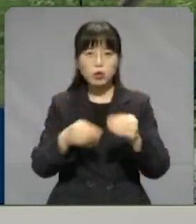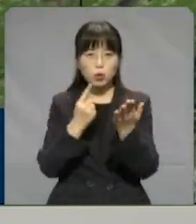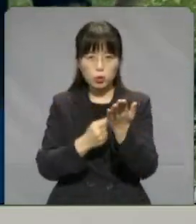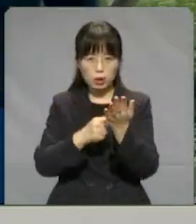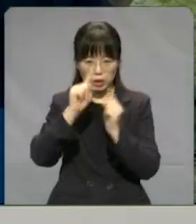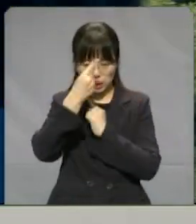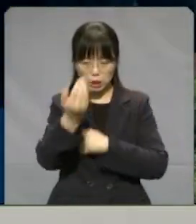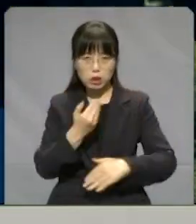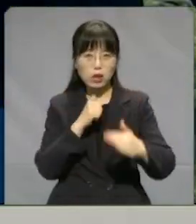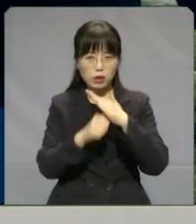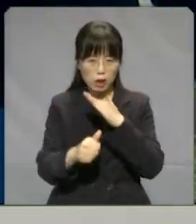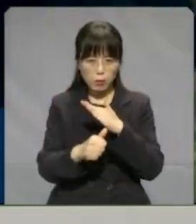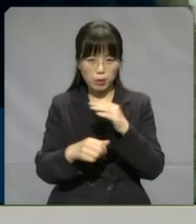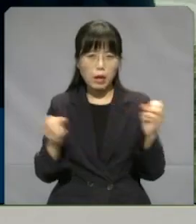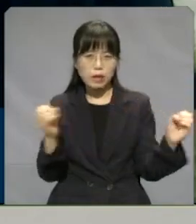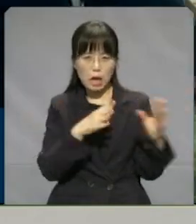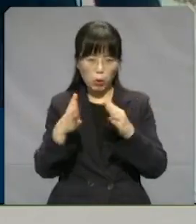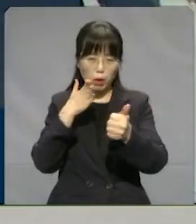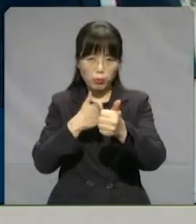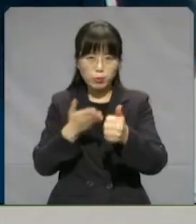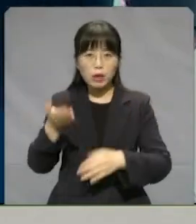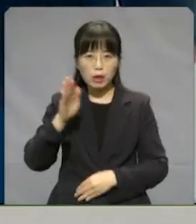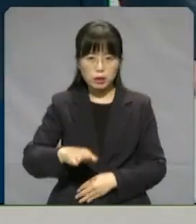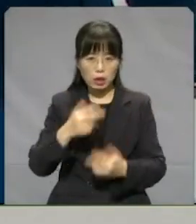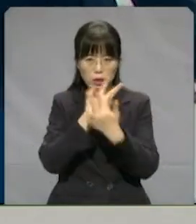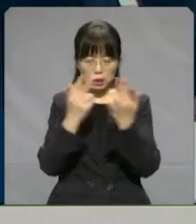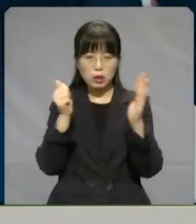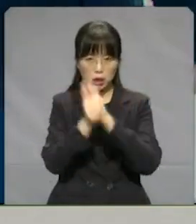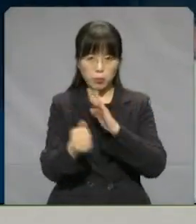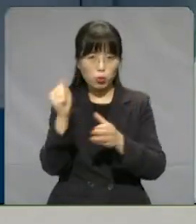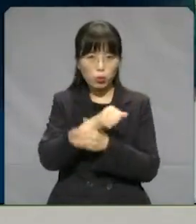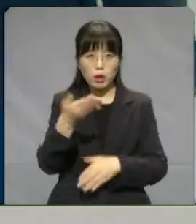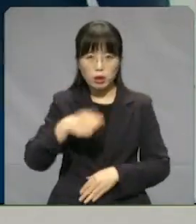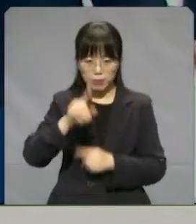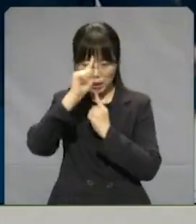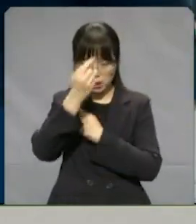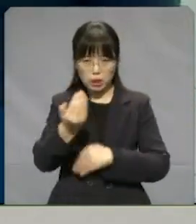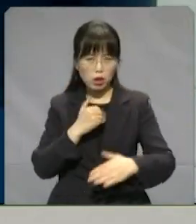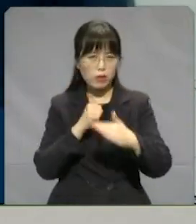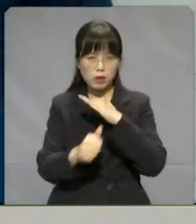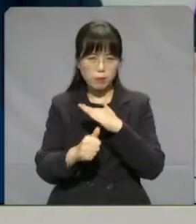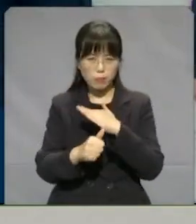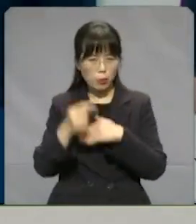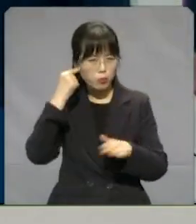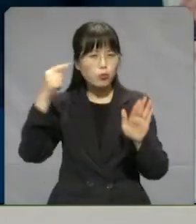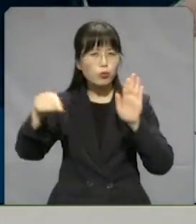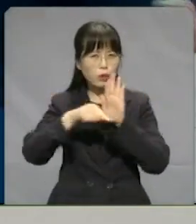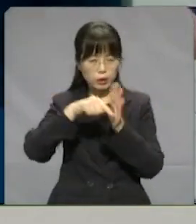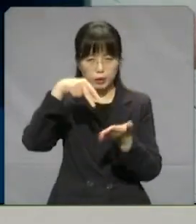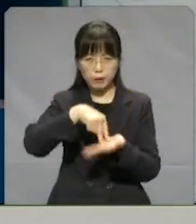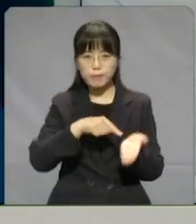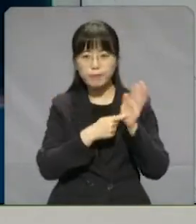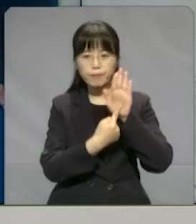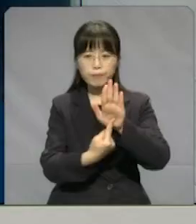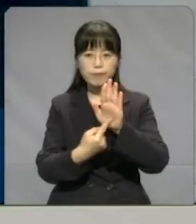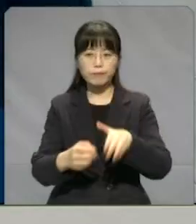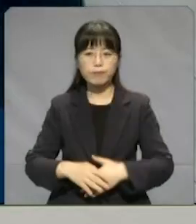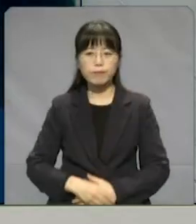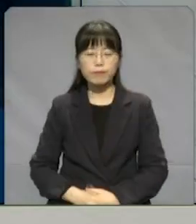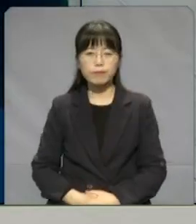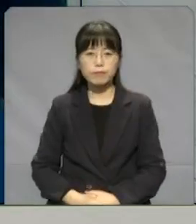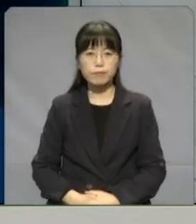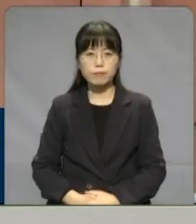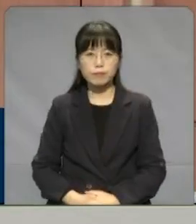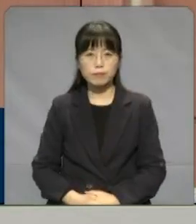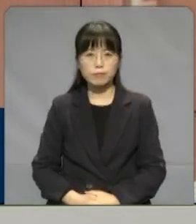이낙연 전 대표와의 물밑 대화를 주문했는데 이 대표는 수락했지만 이낙연 전 대표는 여전히 부정적 입장을 밝혔습니다. 이어진